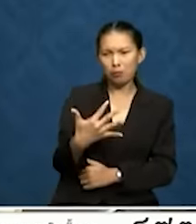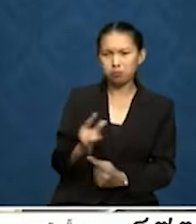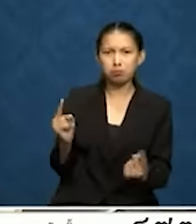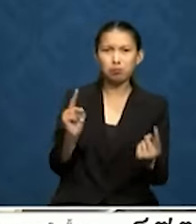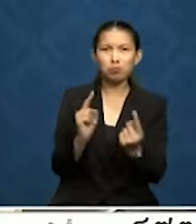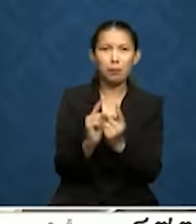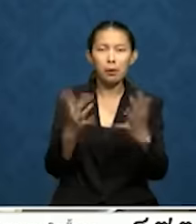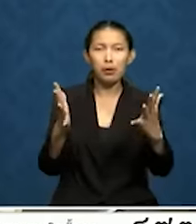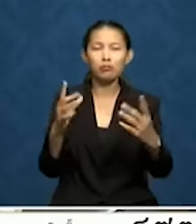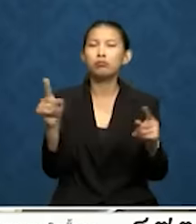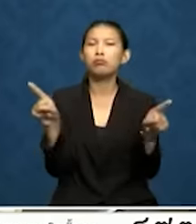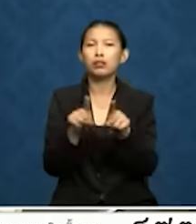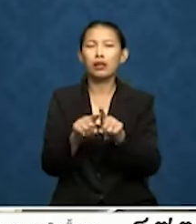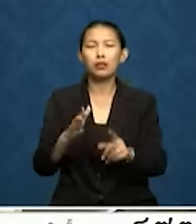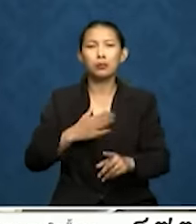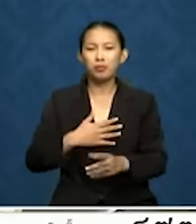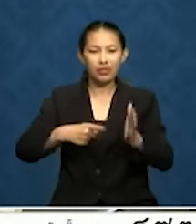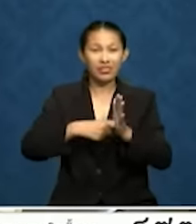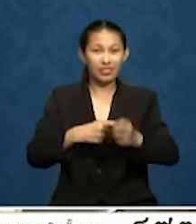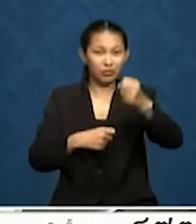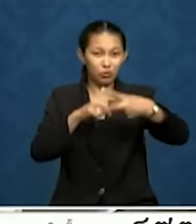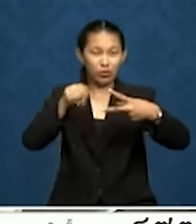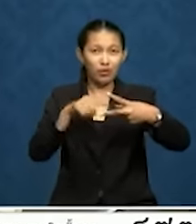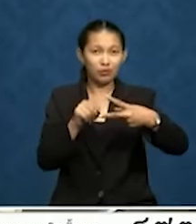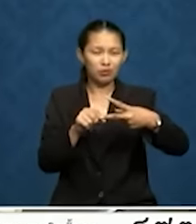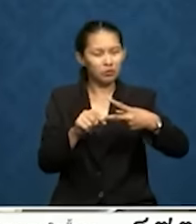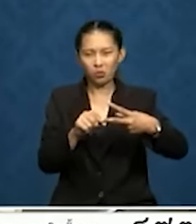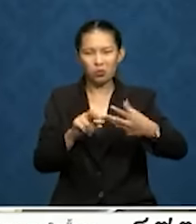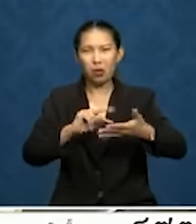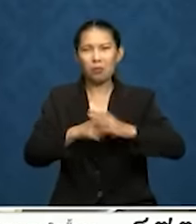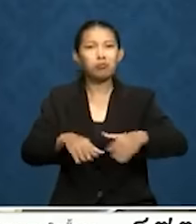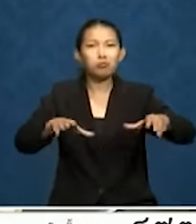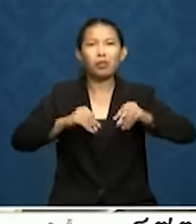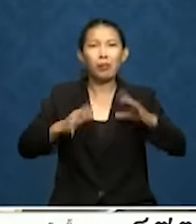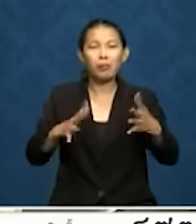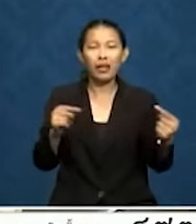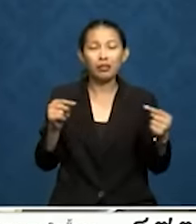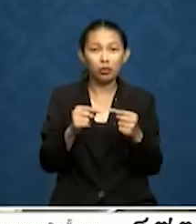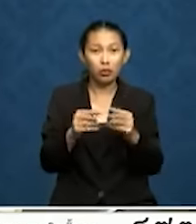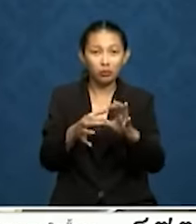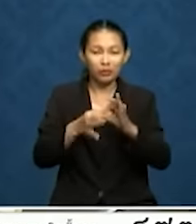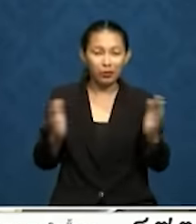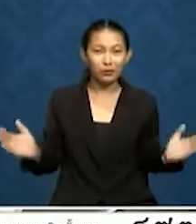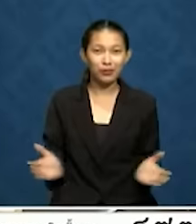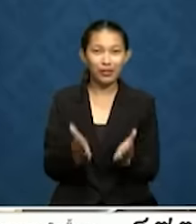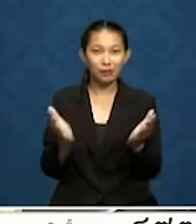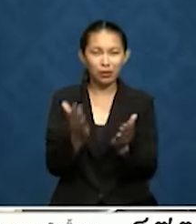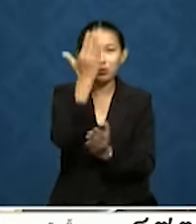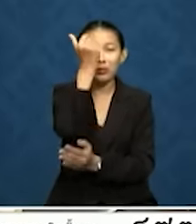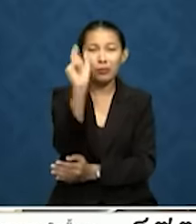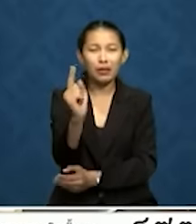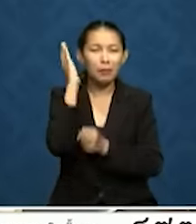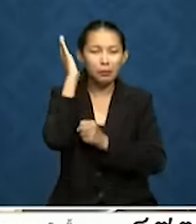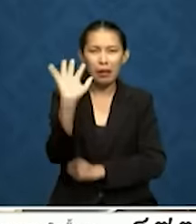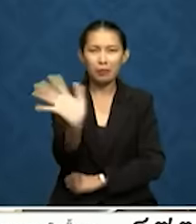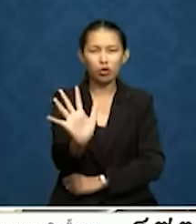ทนราษฎรเช่นกันนะครับดังนั้นผมคิดว่า2เหตุผลนี้เป็น2เหตุผลที่ไม่สามารถนำมาใช้ประกอบการสนับสนุนว่าทำไมถึงไม่ควร